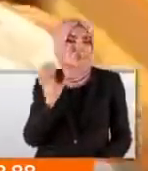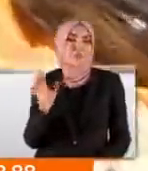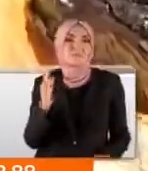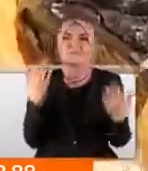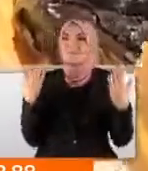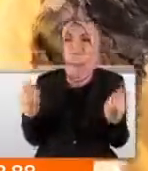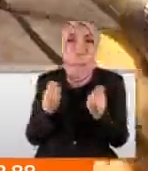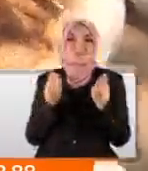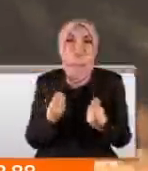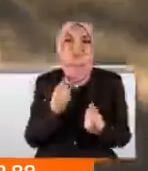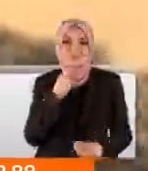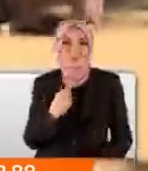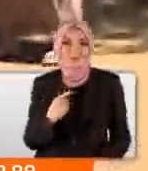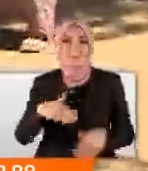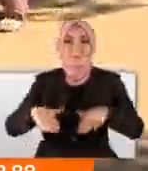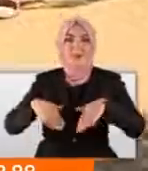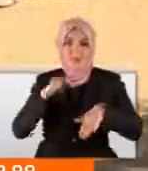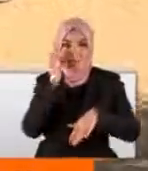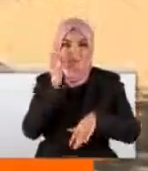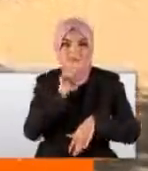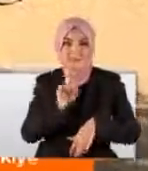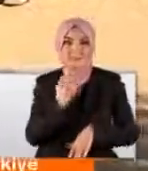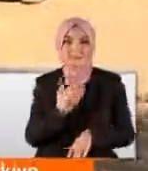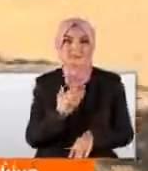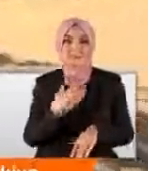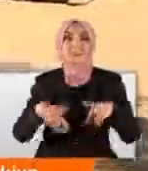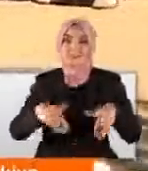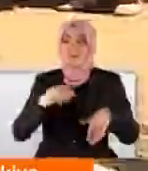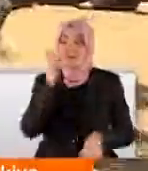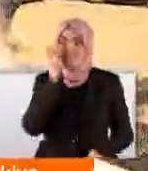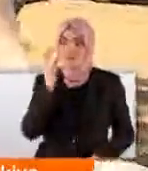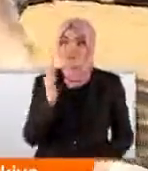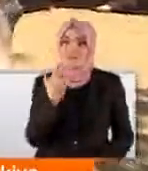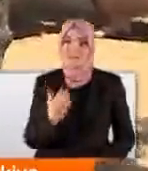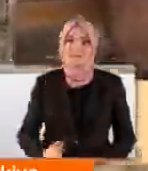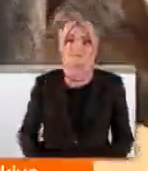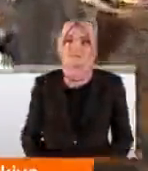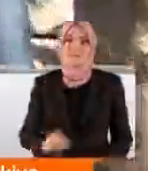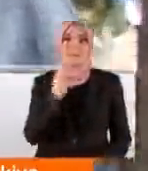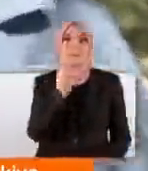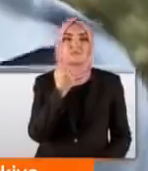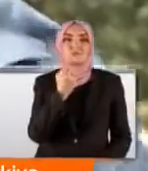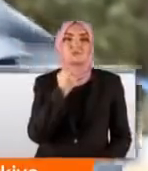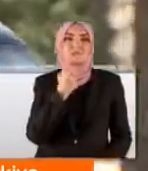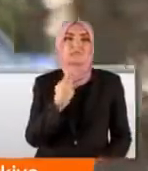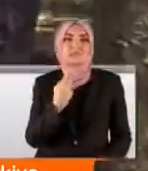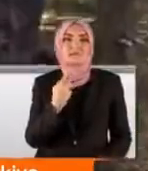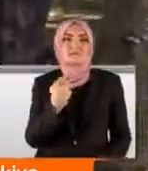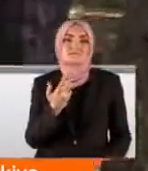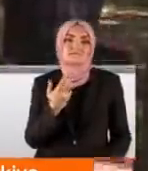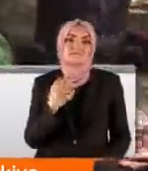atmosfer. Özlemiş miydiniz mangal yapmayı? Vallahi mangal yapmayı özledik. Zaten yani 1,5 seneye yakındır içerideyiz